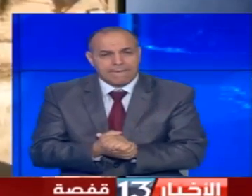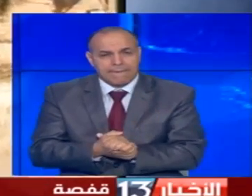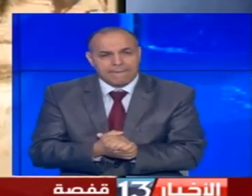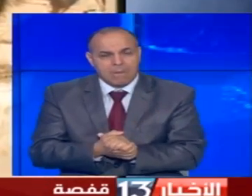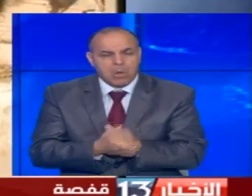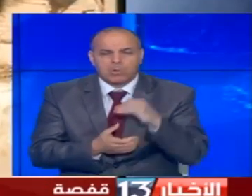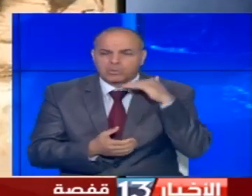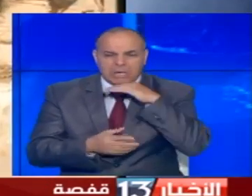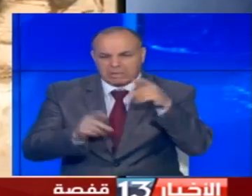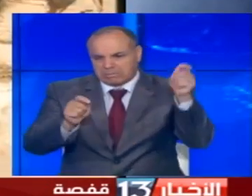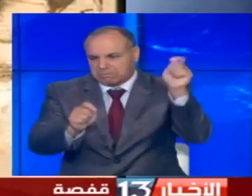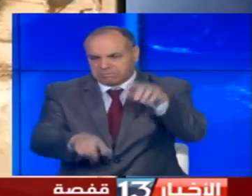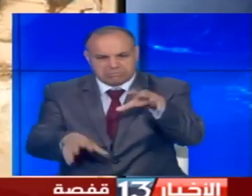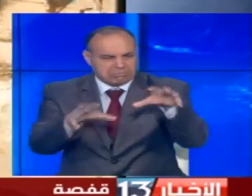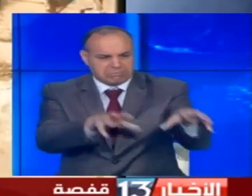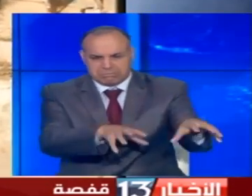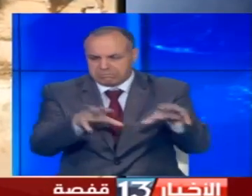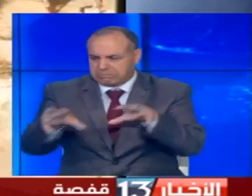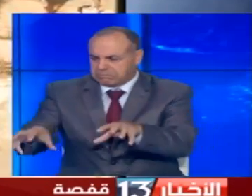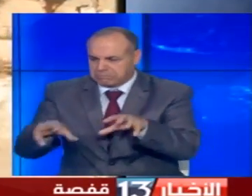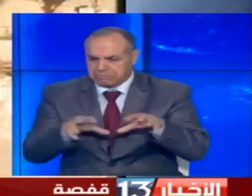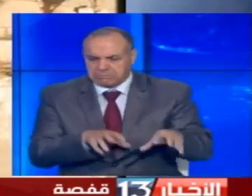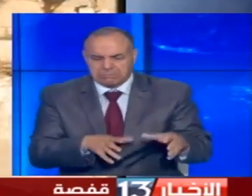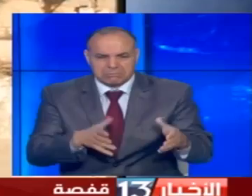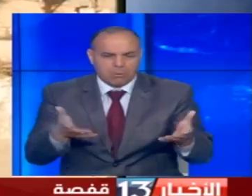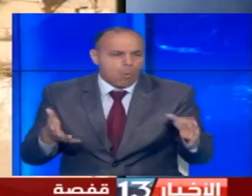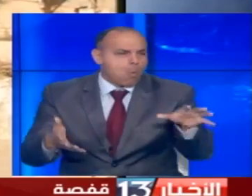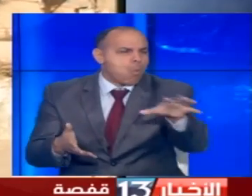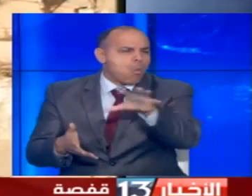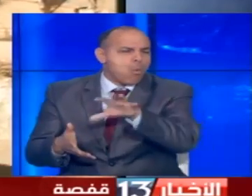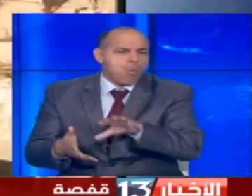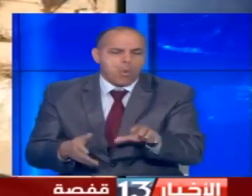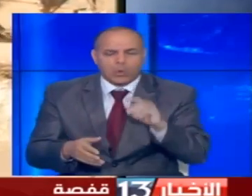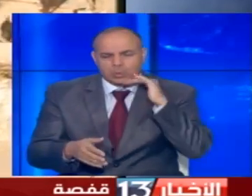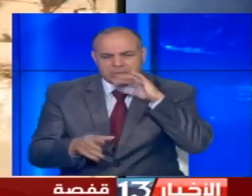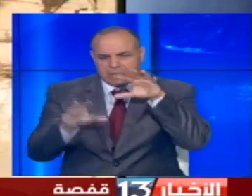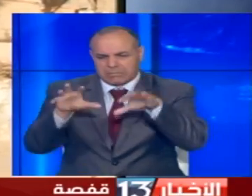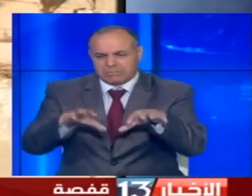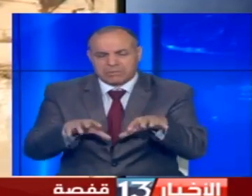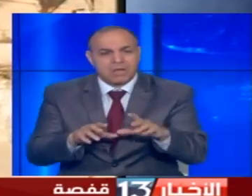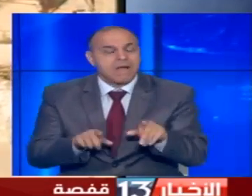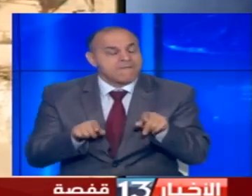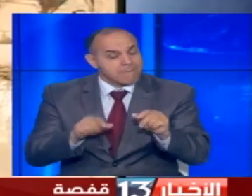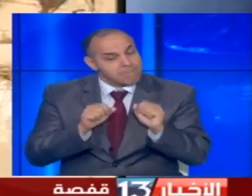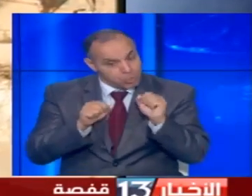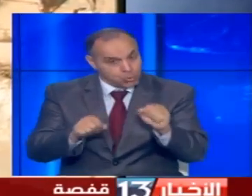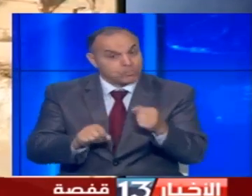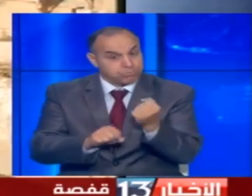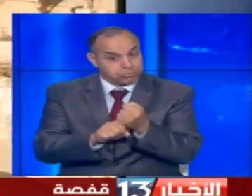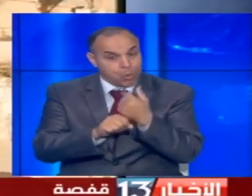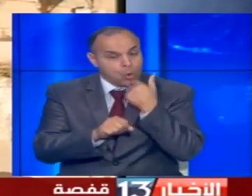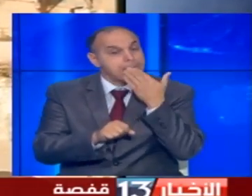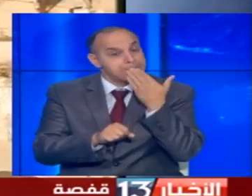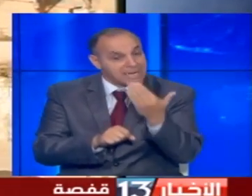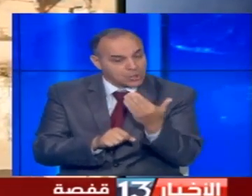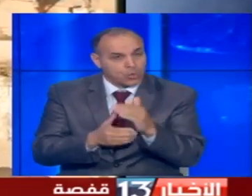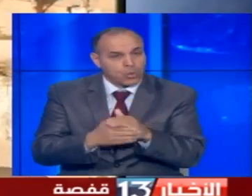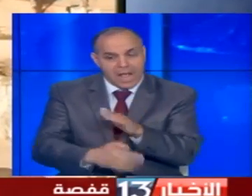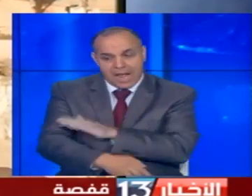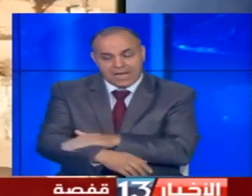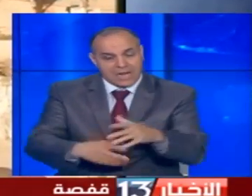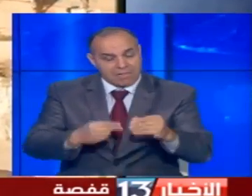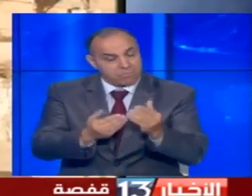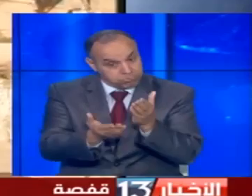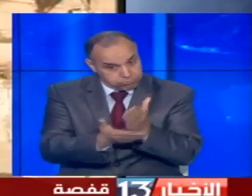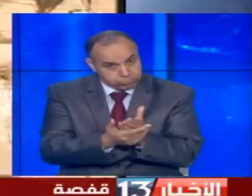الفضلات كيفاش معناها في معناها الاماكن كل فرديه ثم مجهود يشكر يذكر فيشكر معناها من عمان النظافه